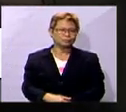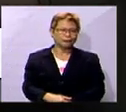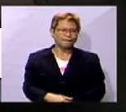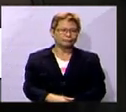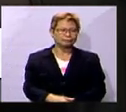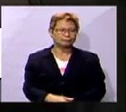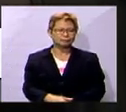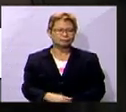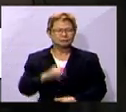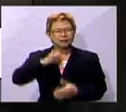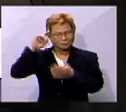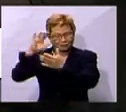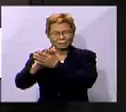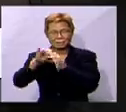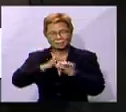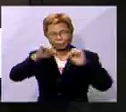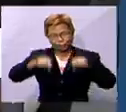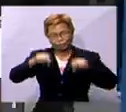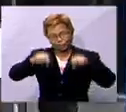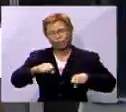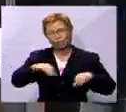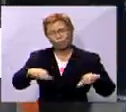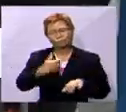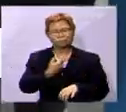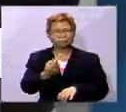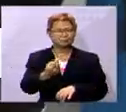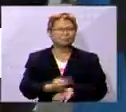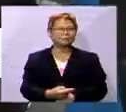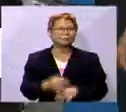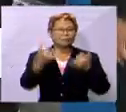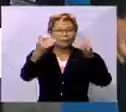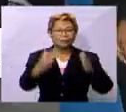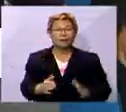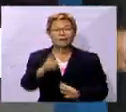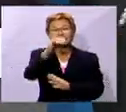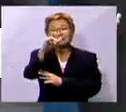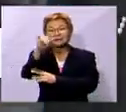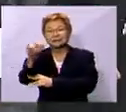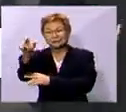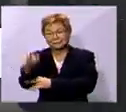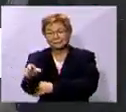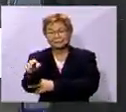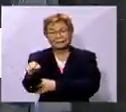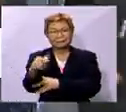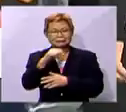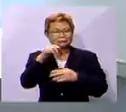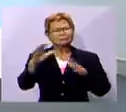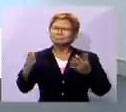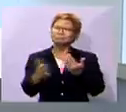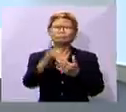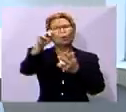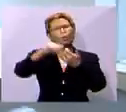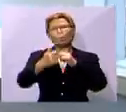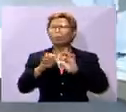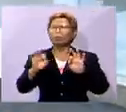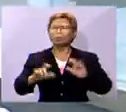yakinlah. Saya yakin dengan diri saya boleh bawa ke single. Sementara itu, pemain legenda Siti Zalina Ahmad tidak mempunyai masalah